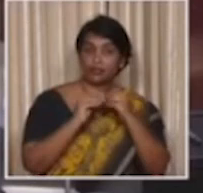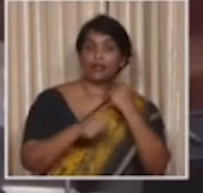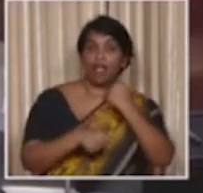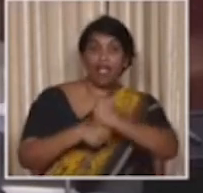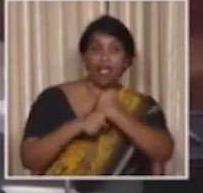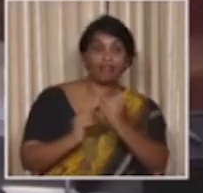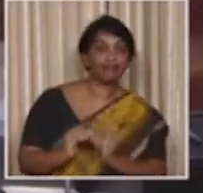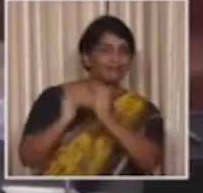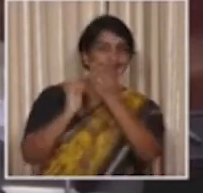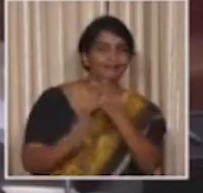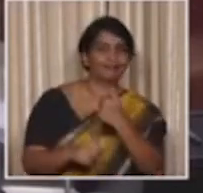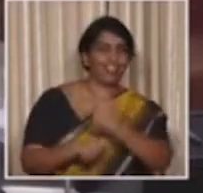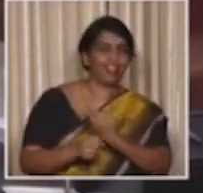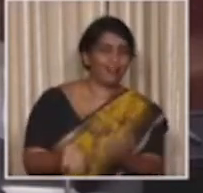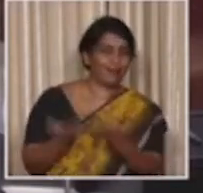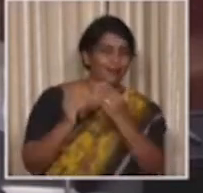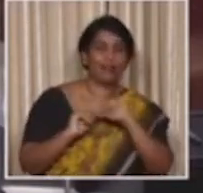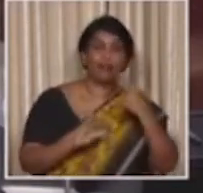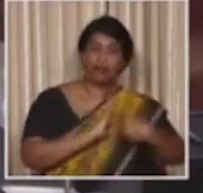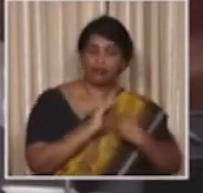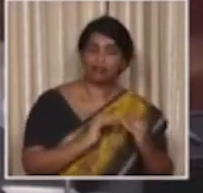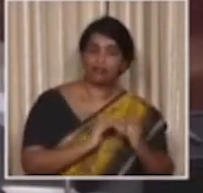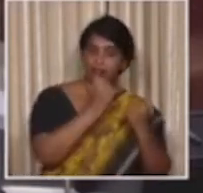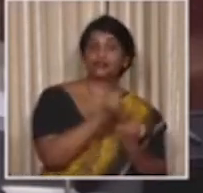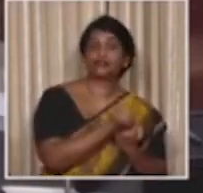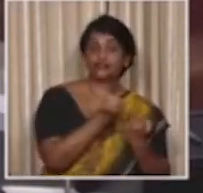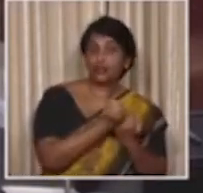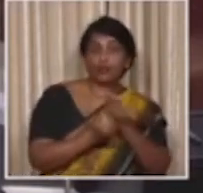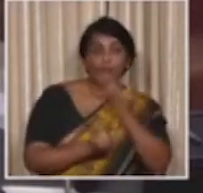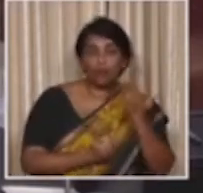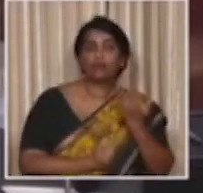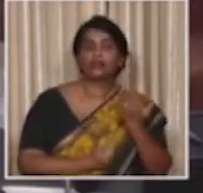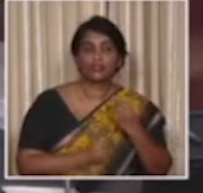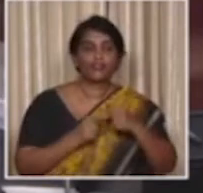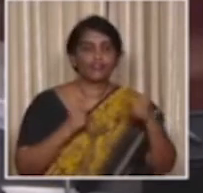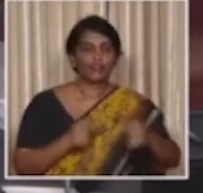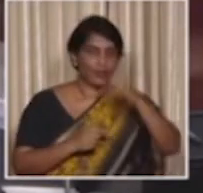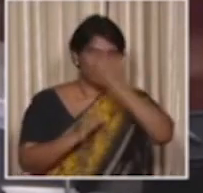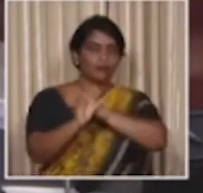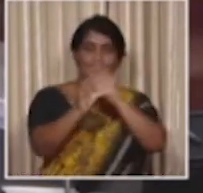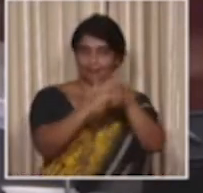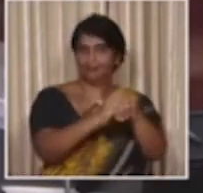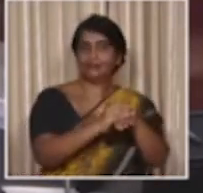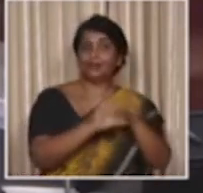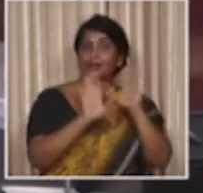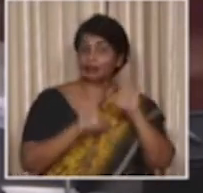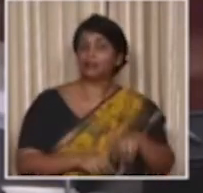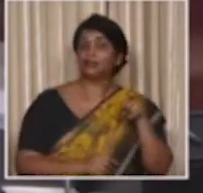ගන්න නෙමෙයි. අපිට ආණ්ඩුව කොට ගන්න ඕනේ නැහැ. රට කොට ගන්න දායකත්වයක් දෙන්න පුළුවන්ද කියන එක තමයි විපක්ෂ නායකතුමා ගියේ.